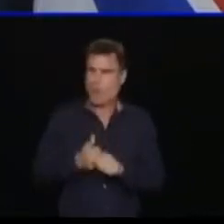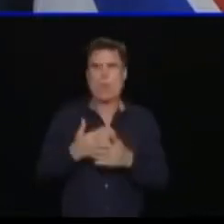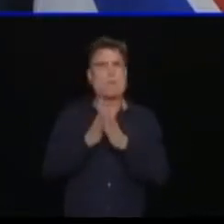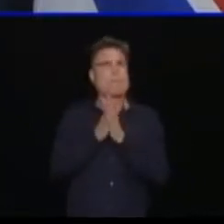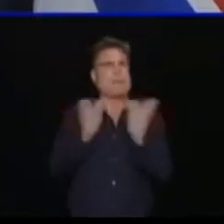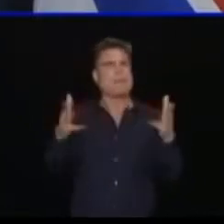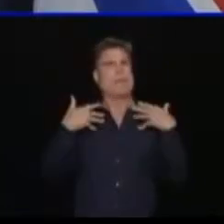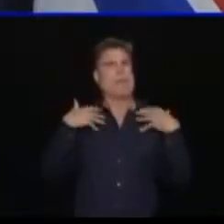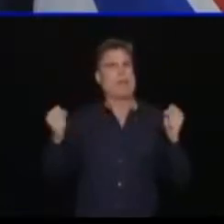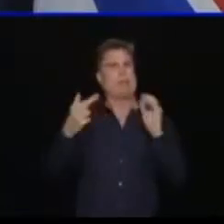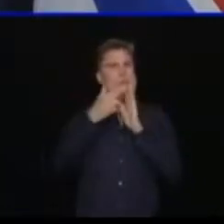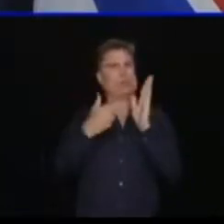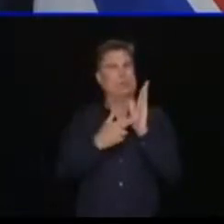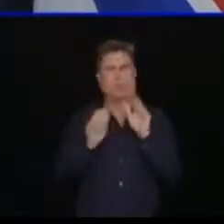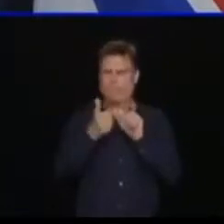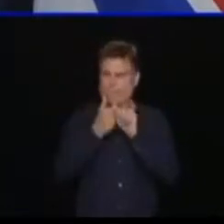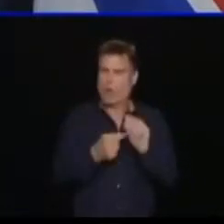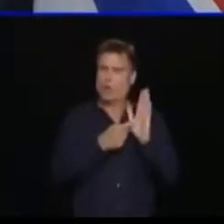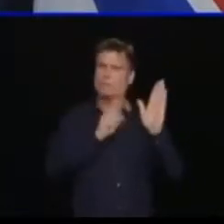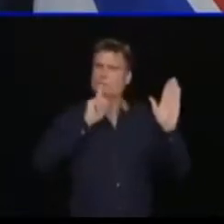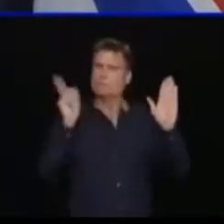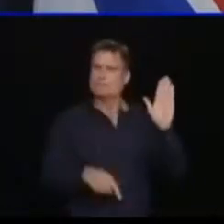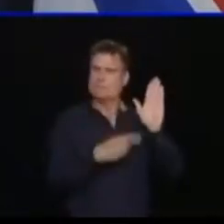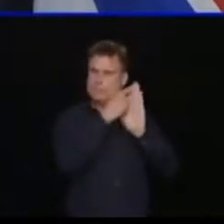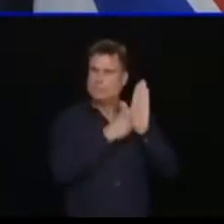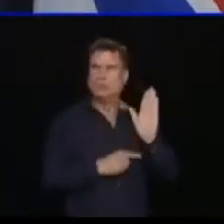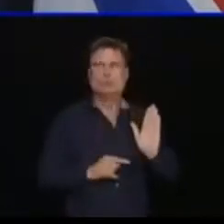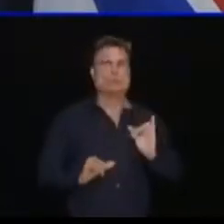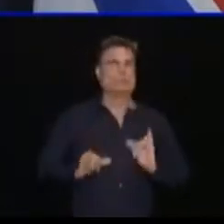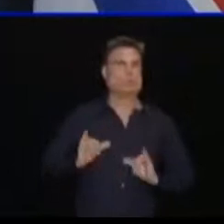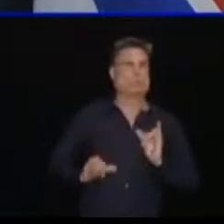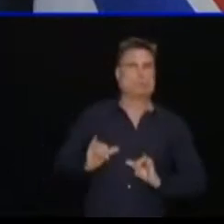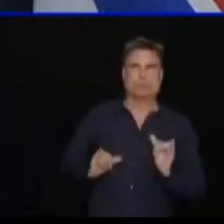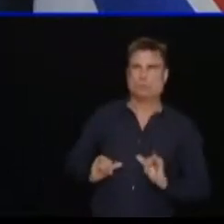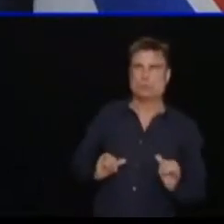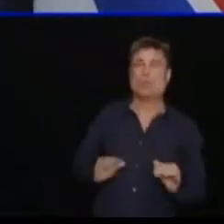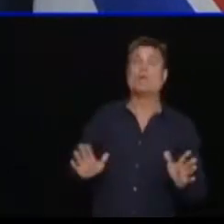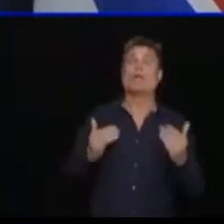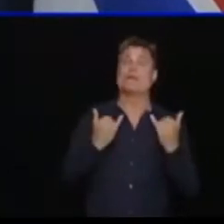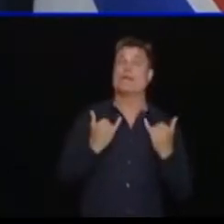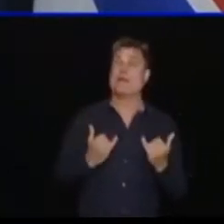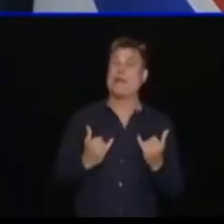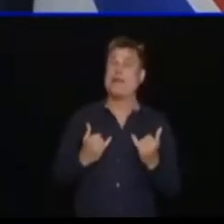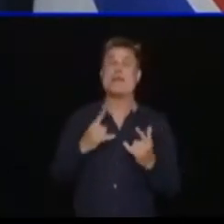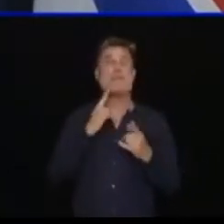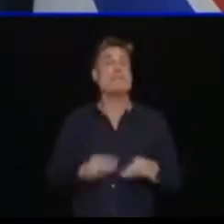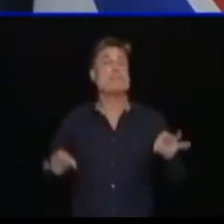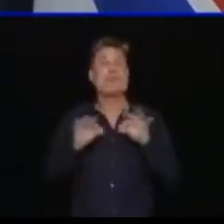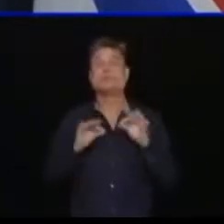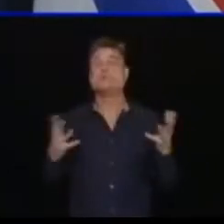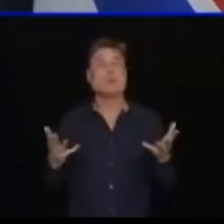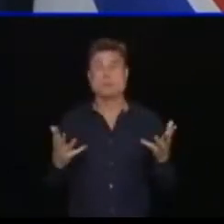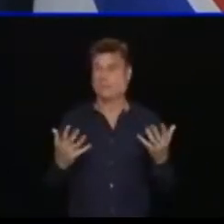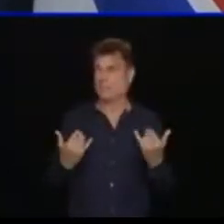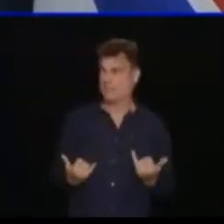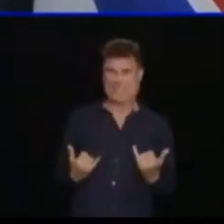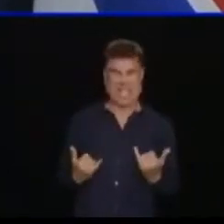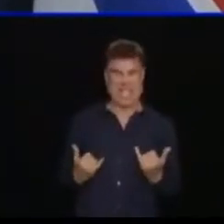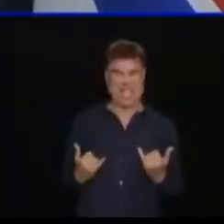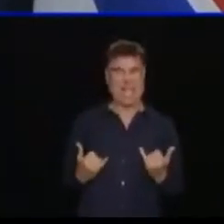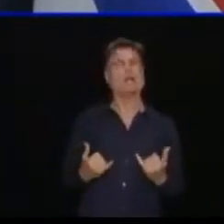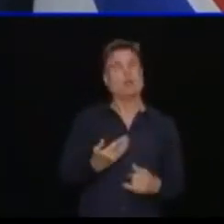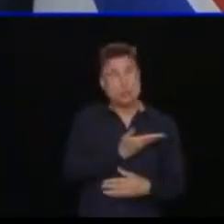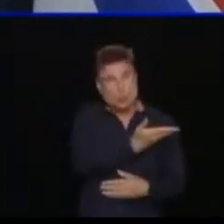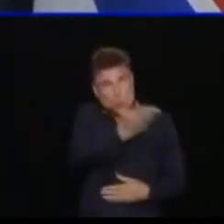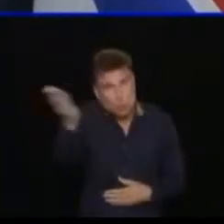的，还是利用这些规则，利用这些行为准则请大家务必遵守。 In terms of the